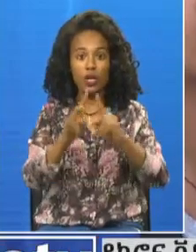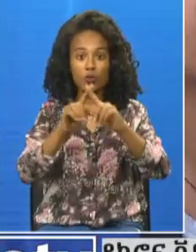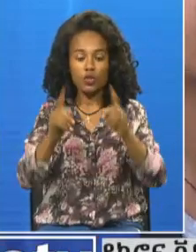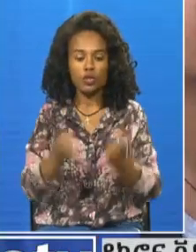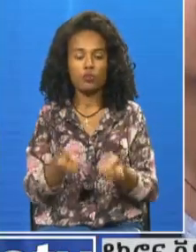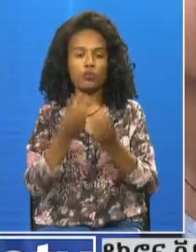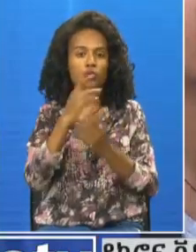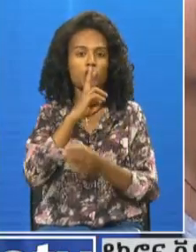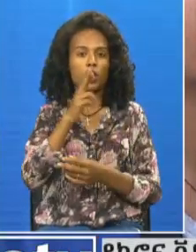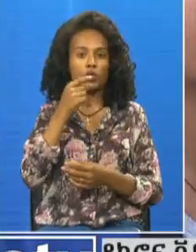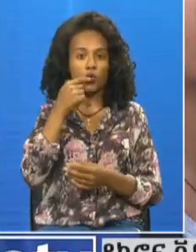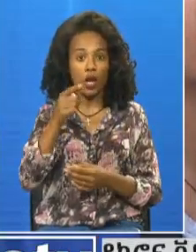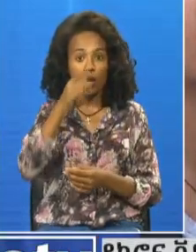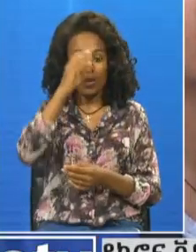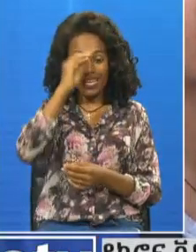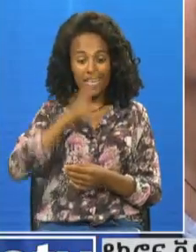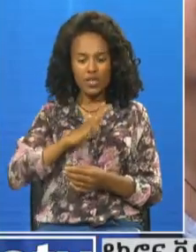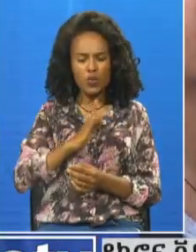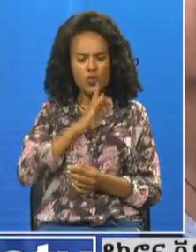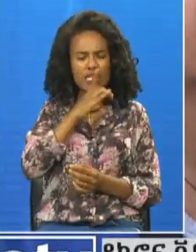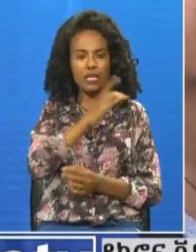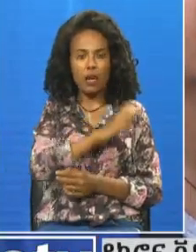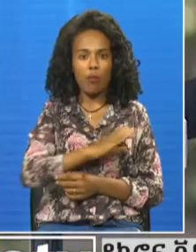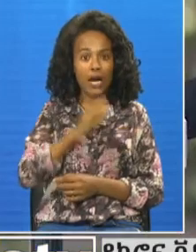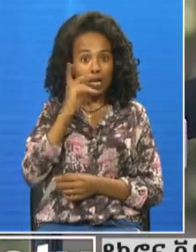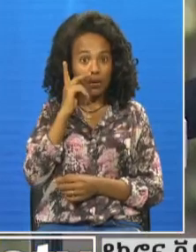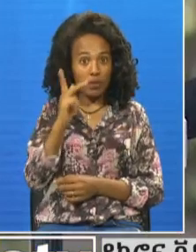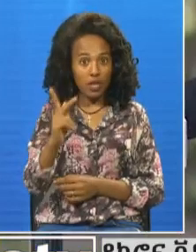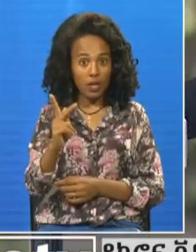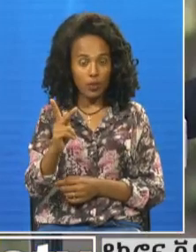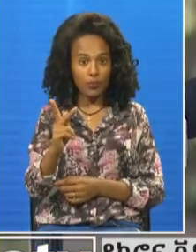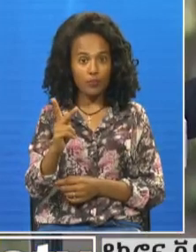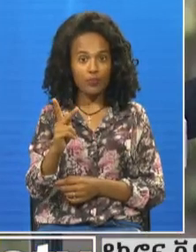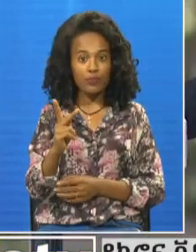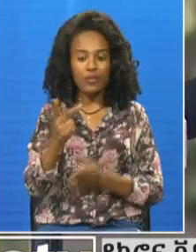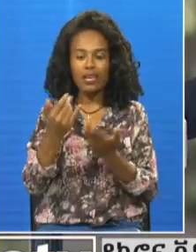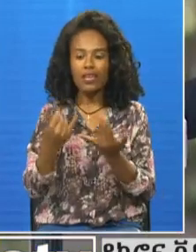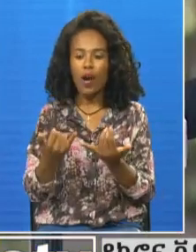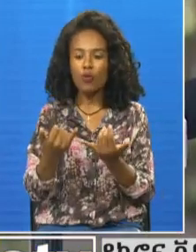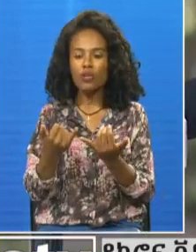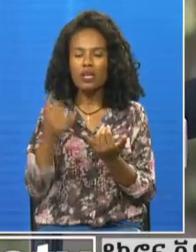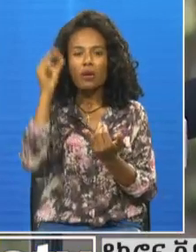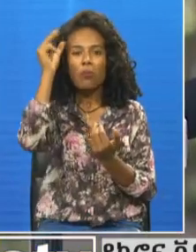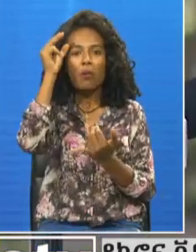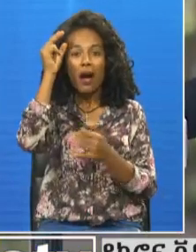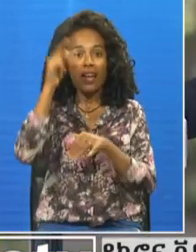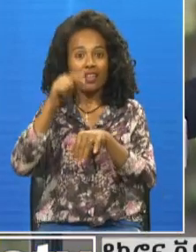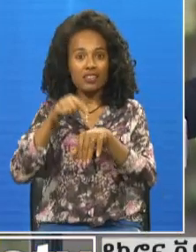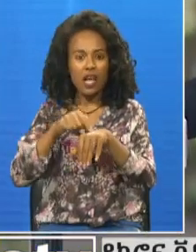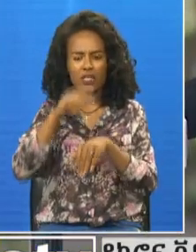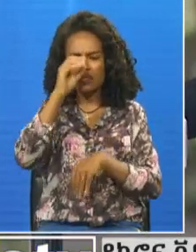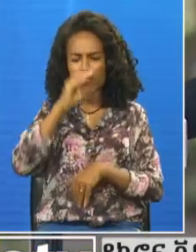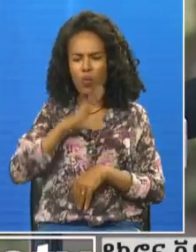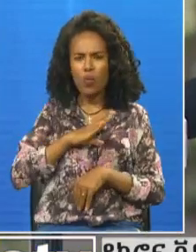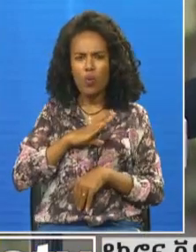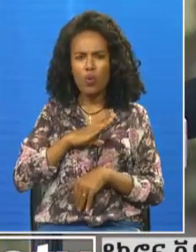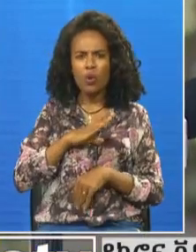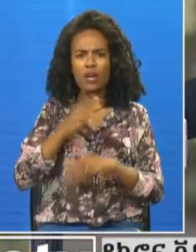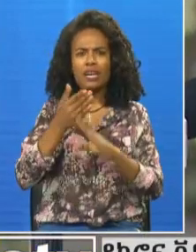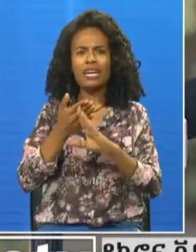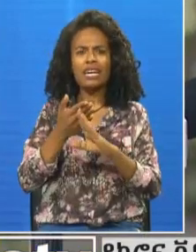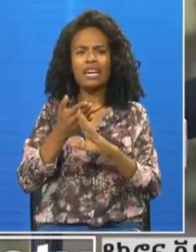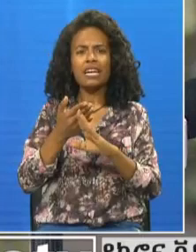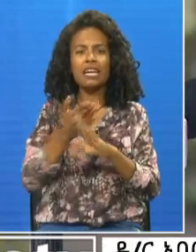ጭምር ነው አሁን መጠንቀቅ የሚያስፈልገን። አካላዊ ርቀትንና ከንክኪ መራቅን በተግባር ለመግለጽ ህዝቡ ነባር ማህበራዊ አብሮነቱ